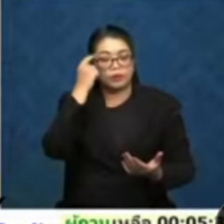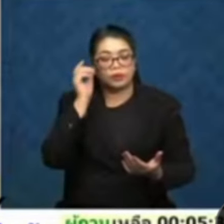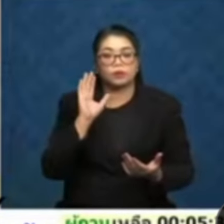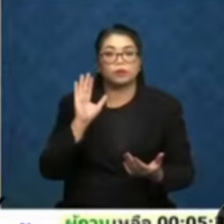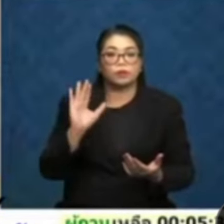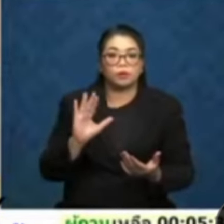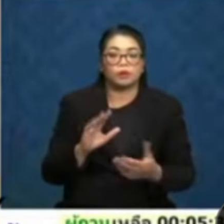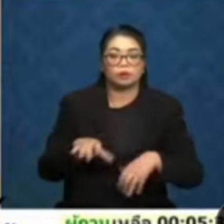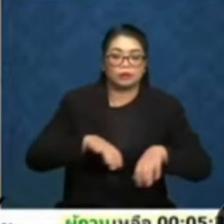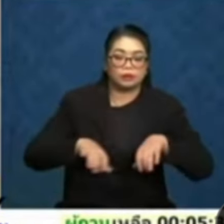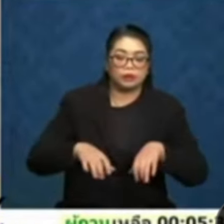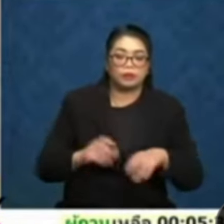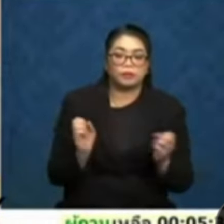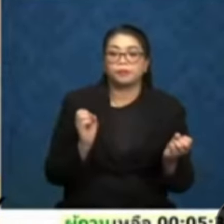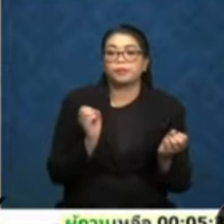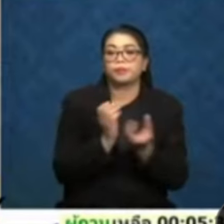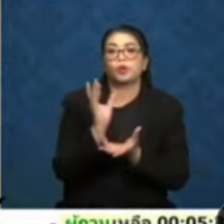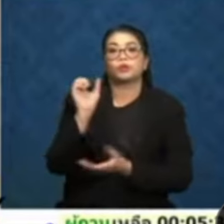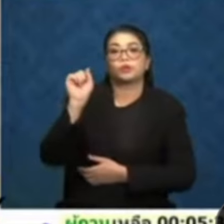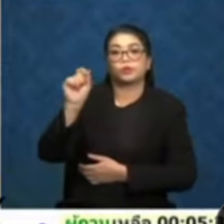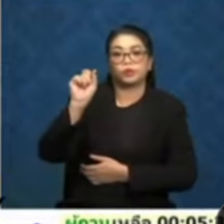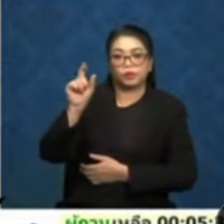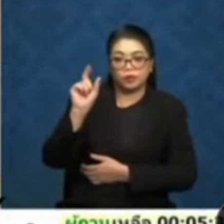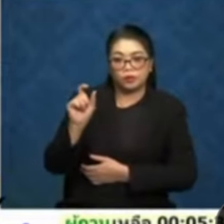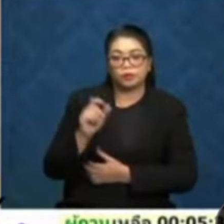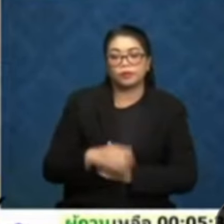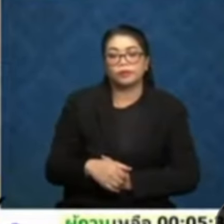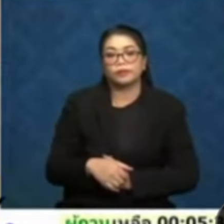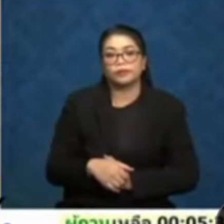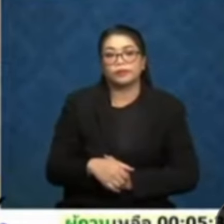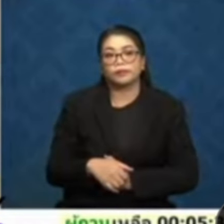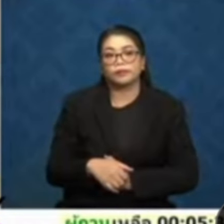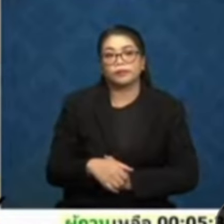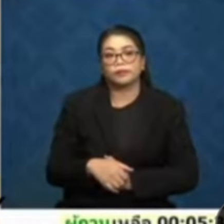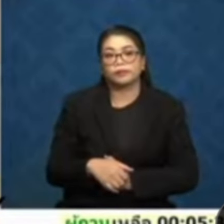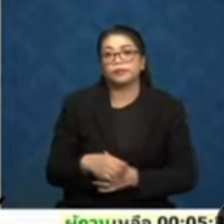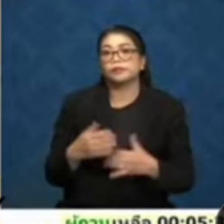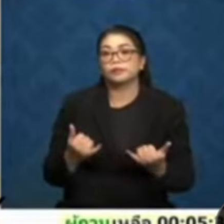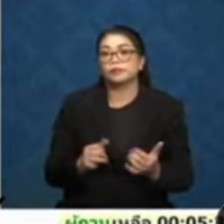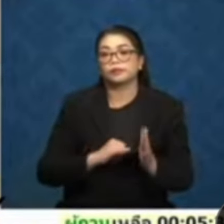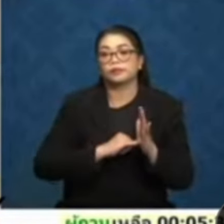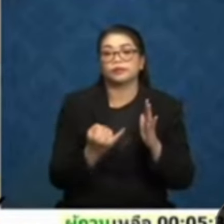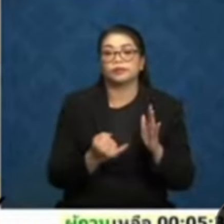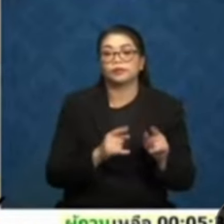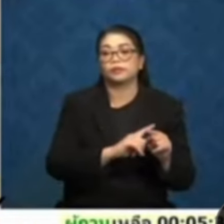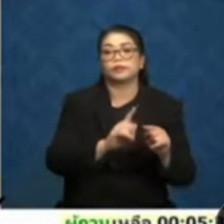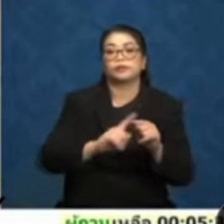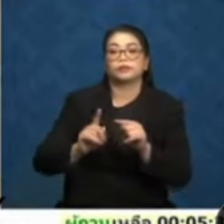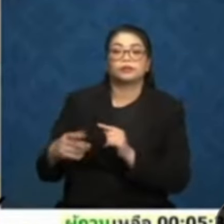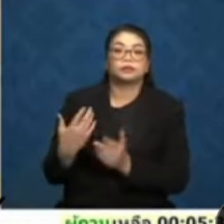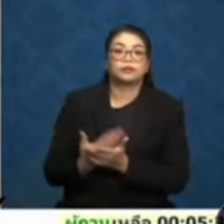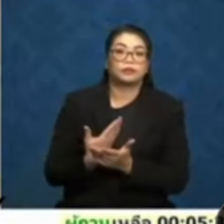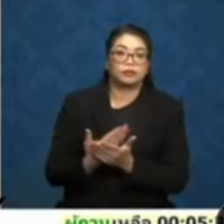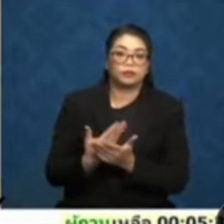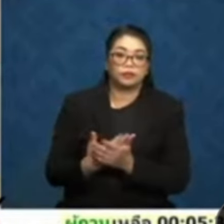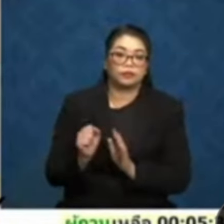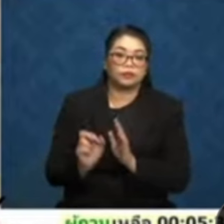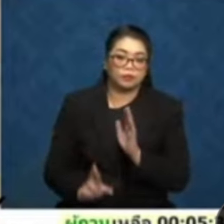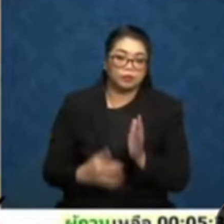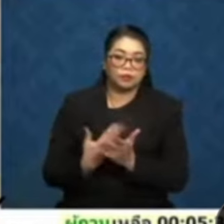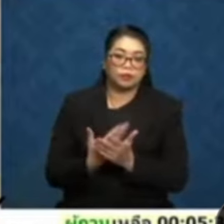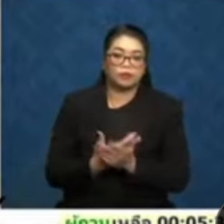ของการเกิดภัยพิบัติฉุกเฉินเช่นนี้ตามมาเบื้องต้นค่ะในแต่ละจังหวัดจะมีเงินที่สำรอง